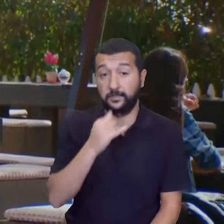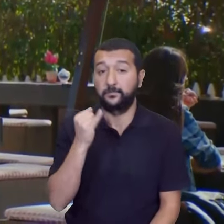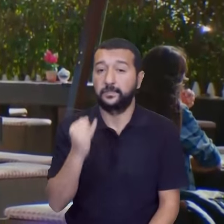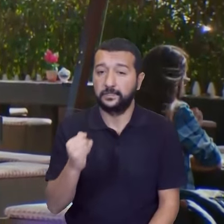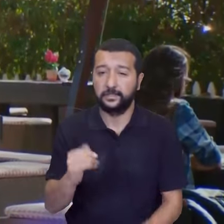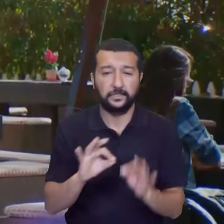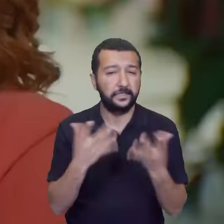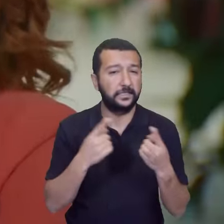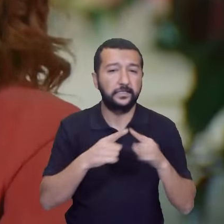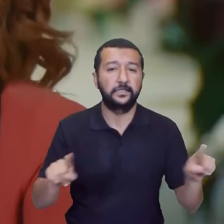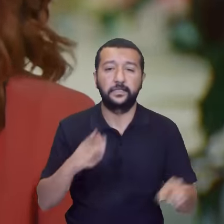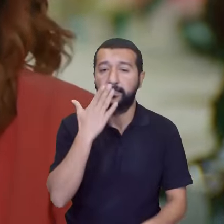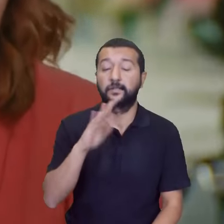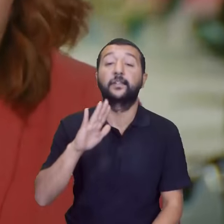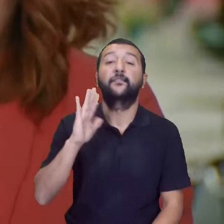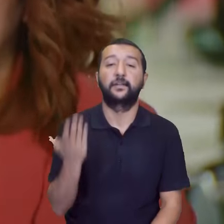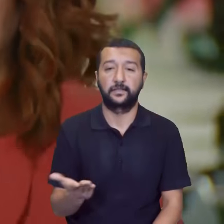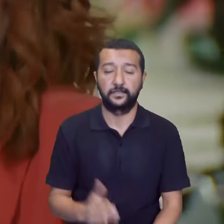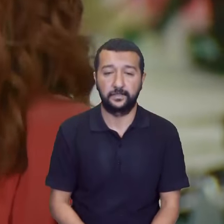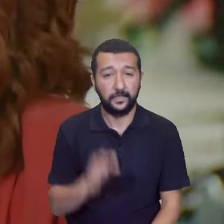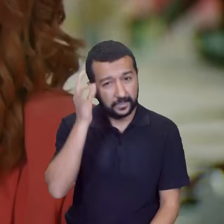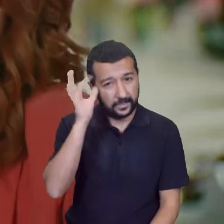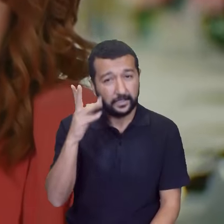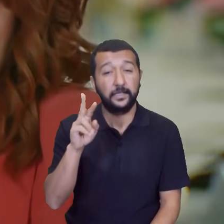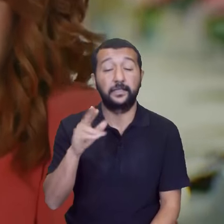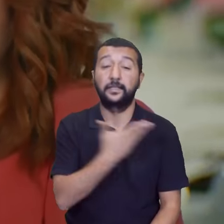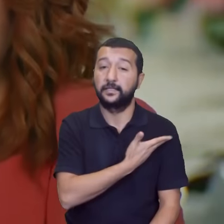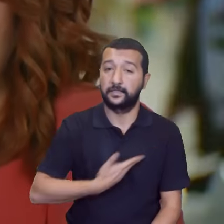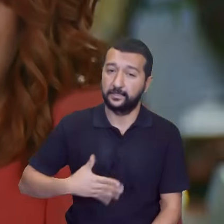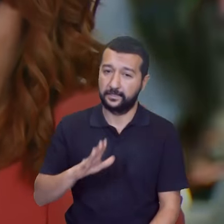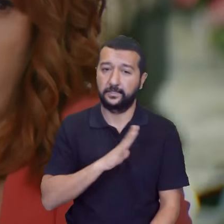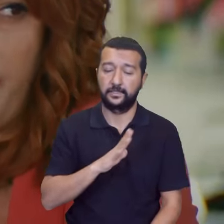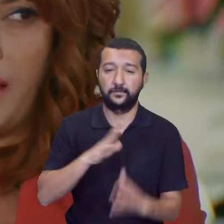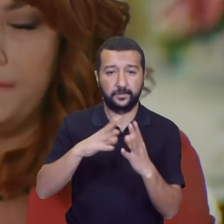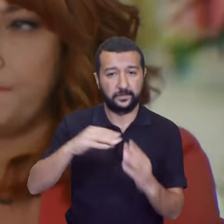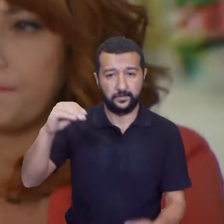Ayşe çay bahçesinde oturmaktan sıkılmış kahvesinin yanındaki suyu içti.